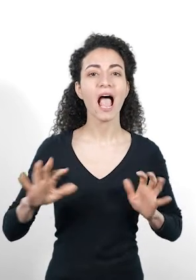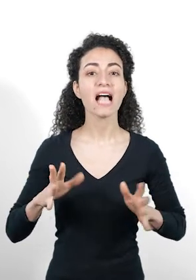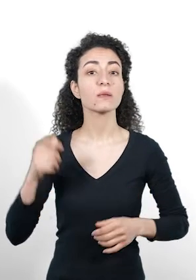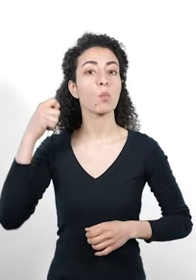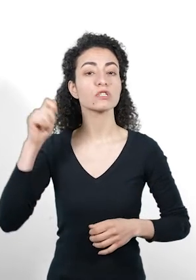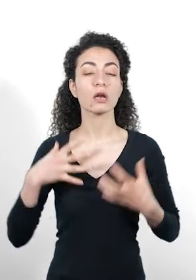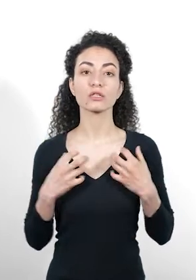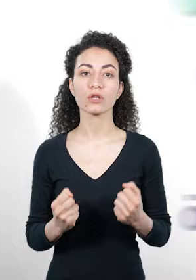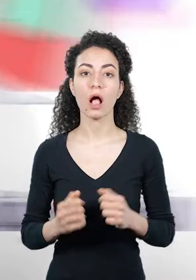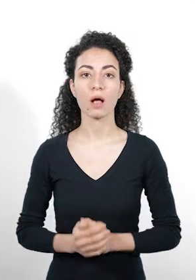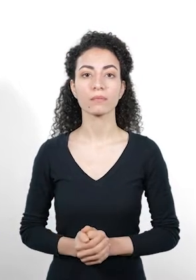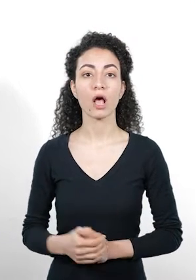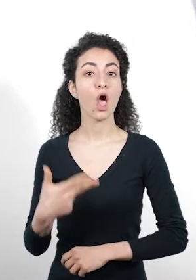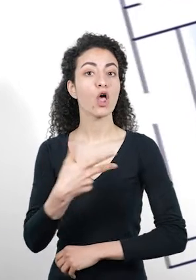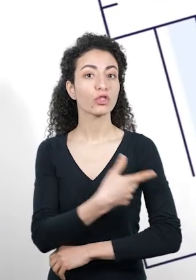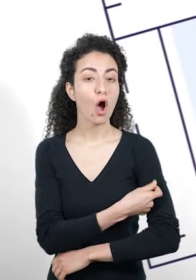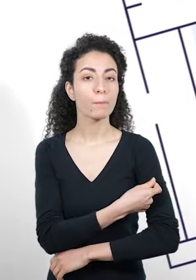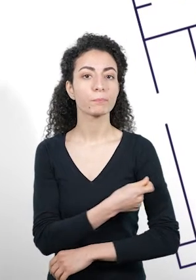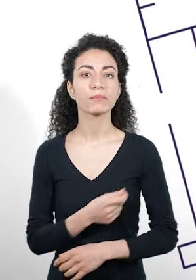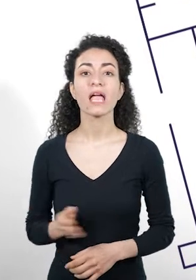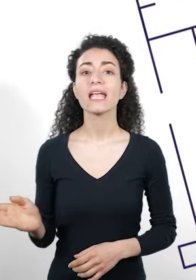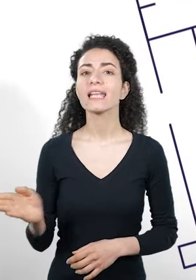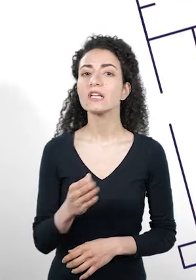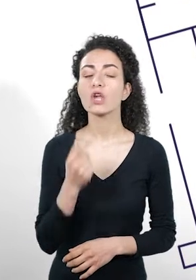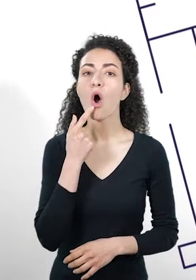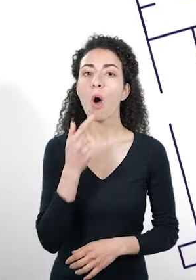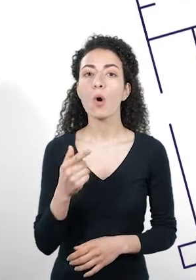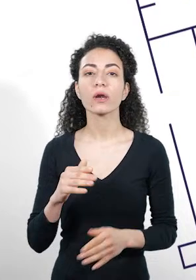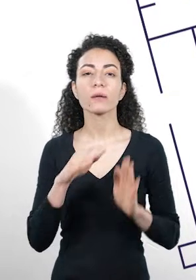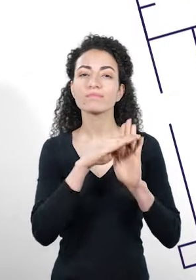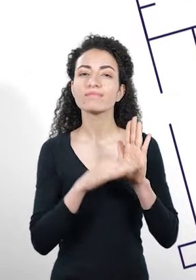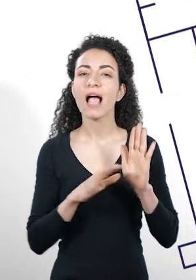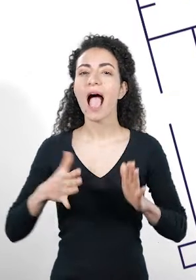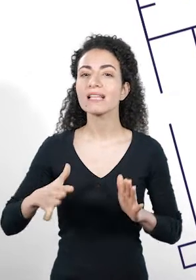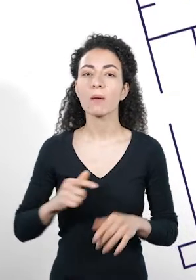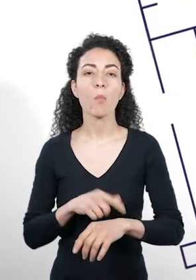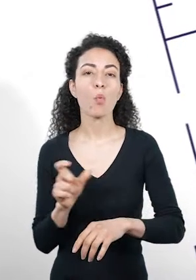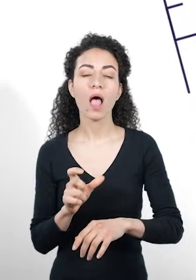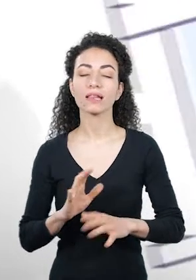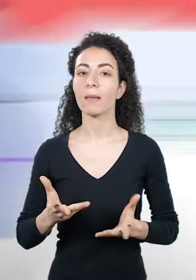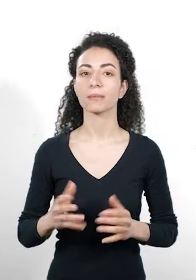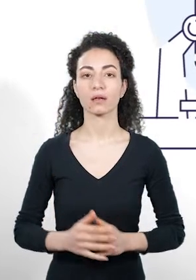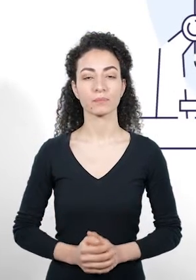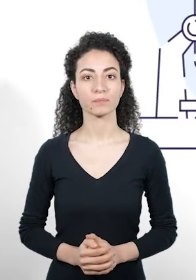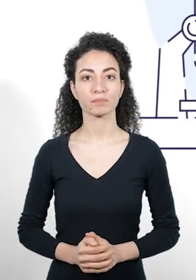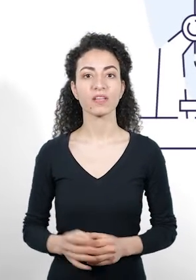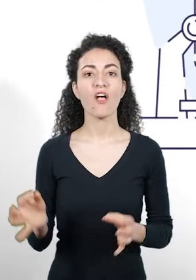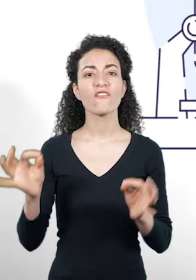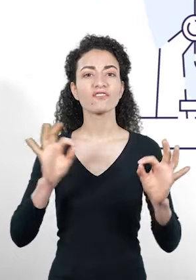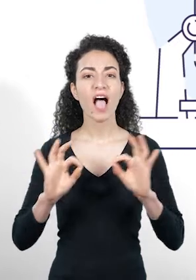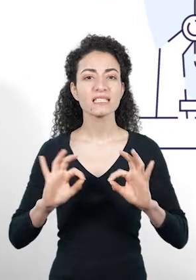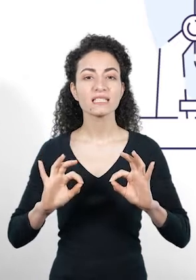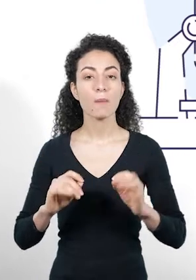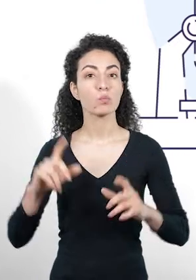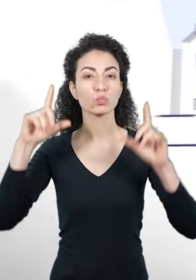لائحة وزارة الصحة، لقاحات، جميع اللقاحات بحسب الرزنامة الوطنية للتلقيح، التحاليل